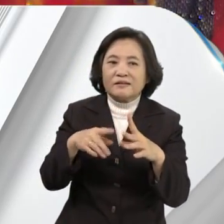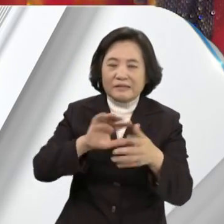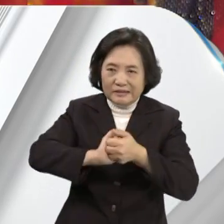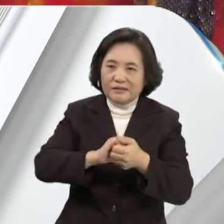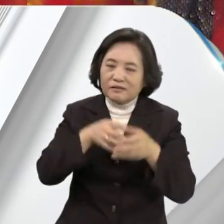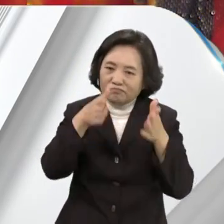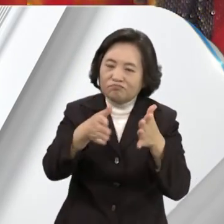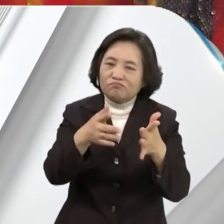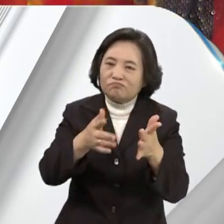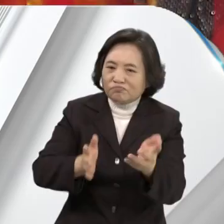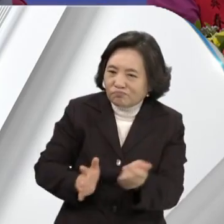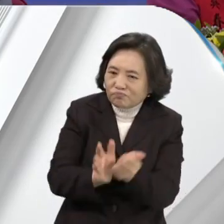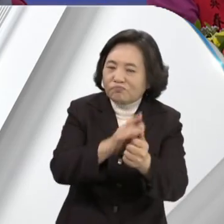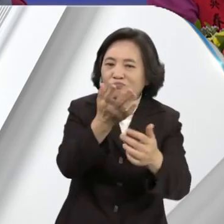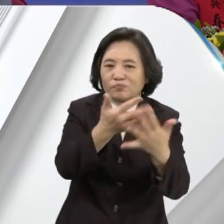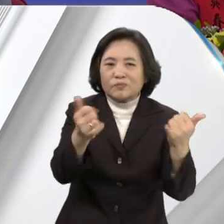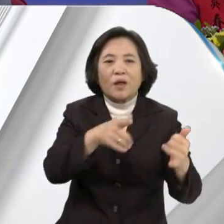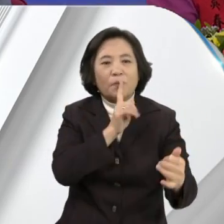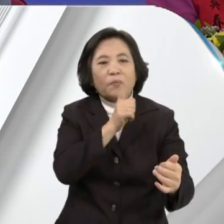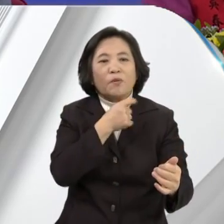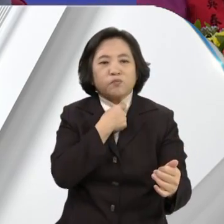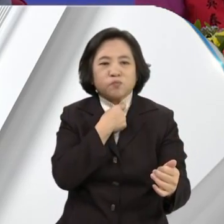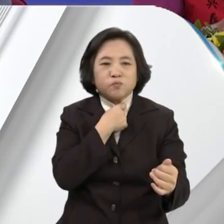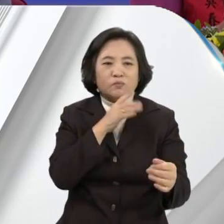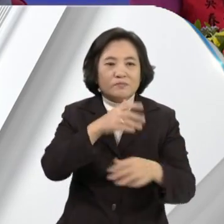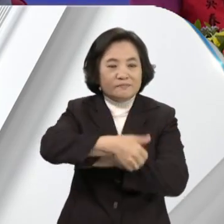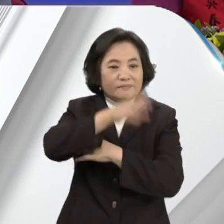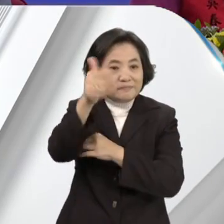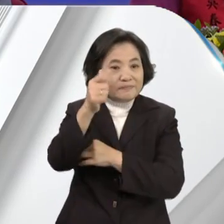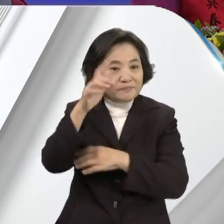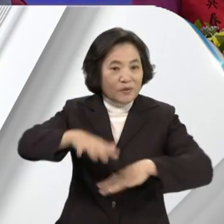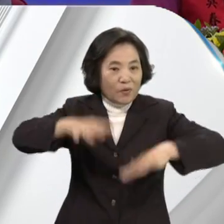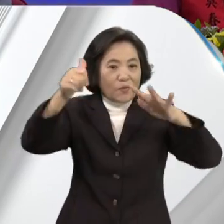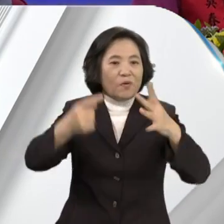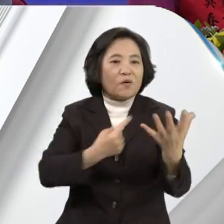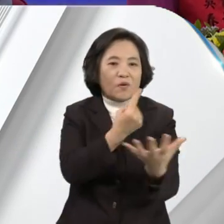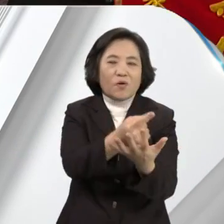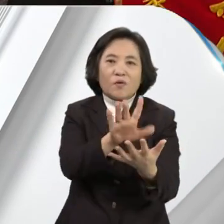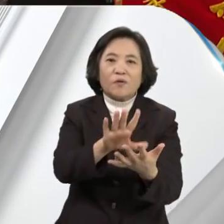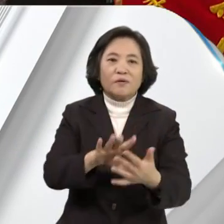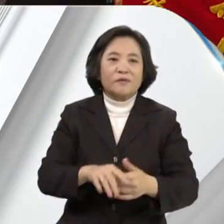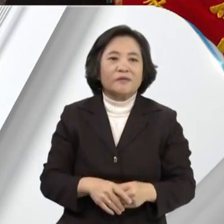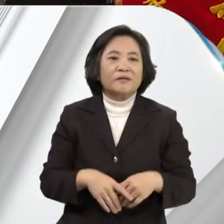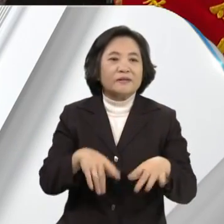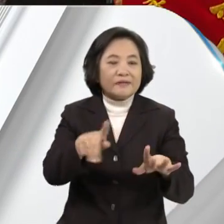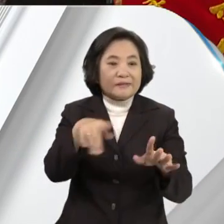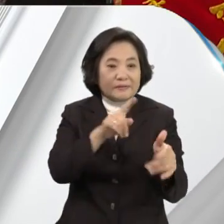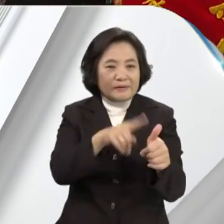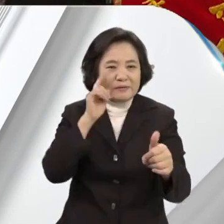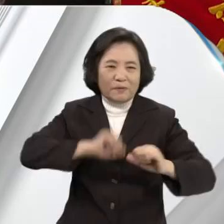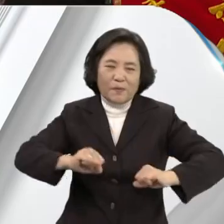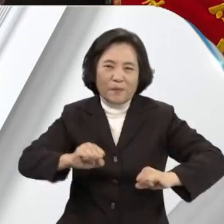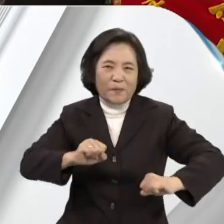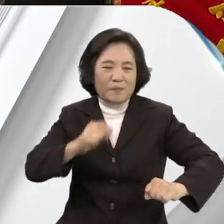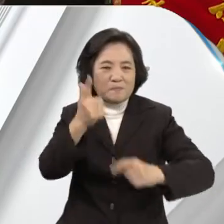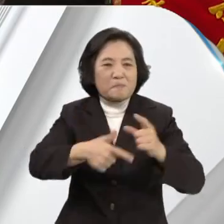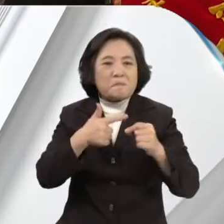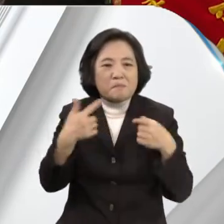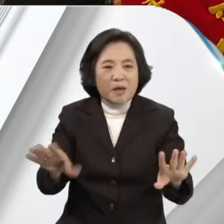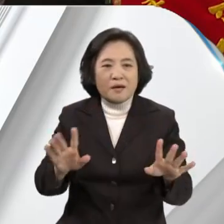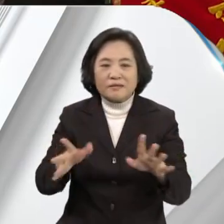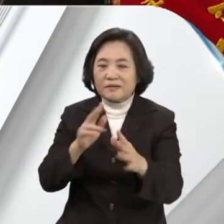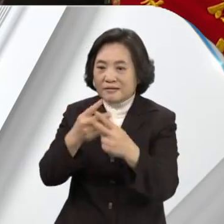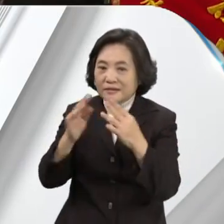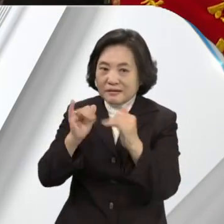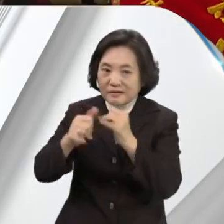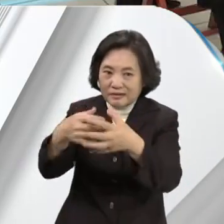安尼经推动落去。 初段正装分配好，免得参加也拜神会。结果十万人连夜，一下客家乡亲